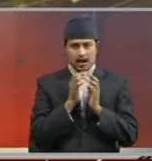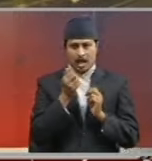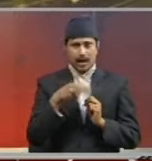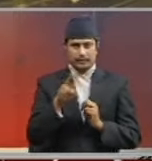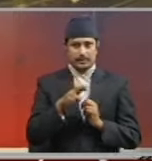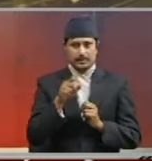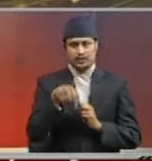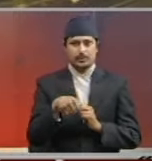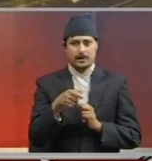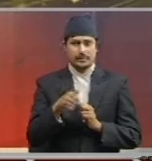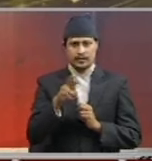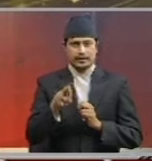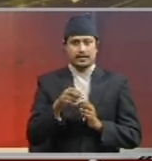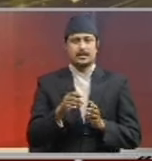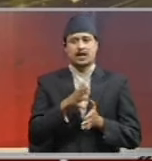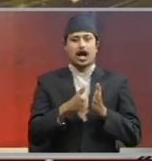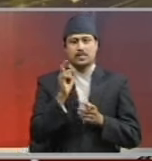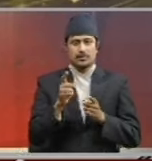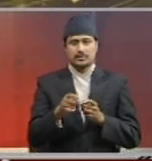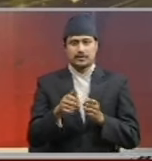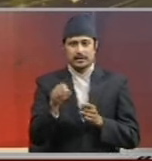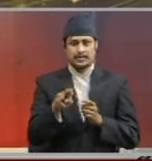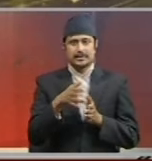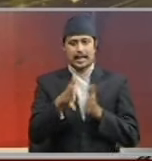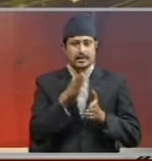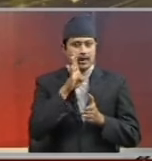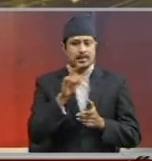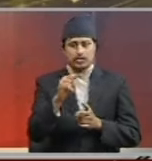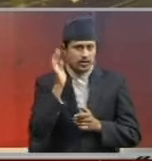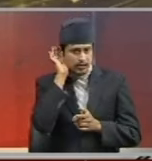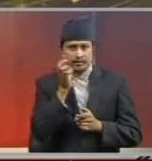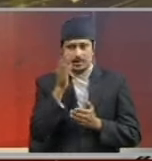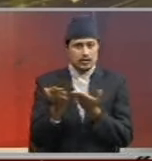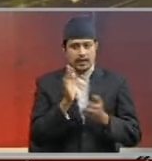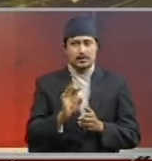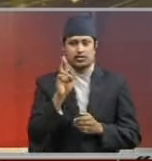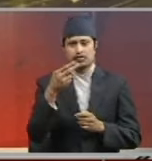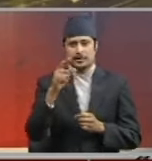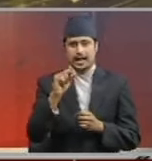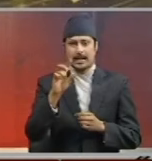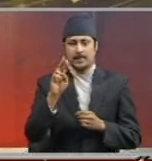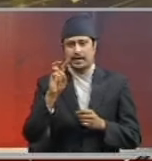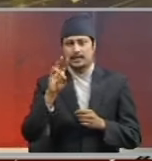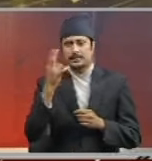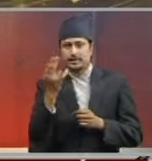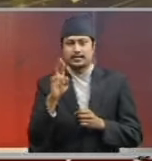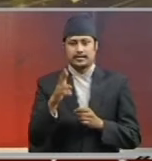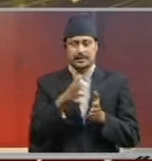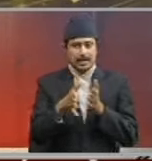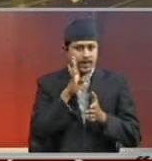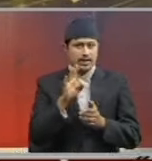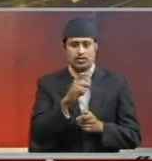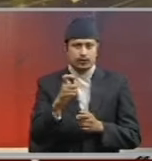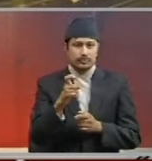नमस्कार, यो एबी न्यूज खबरको संकेत हो। एबी न्यूज सांकेतिक भाषाको खबरमा स्वागत छ। म रचना राय माझी र सांकेतिक